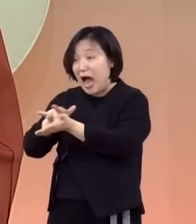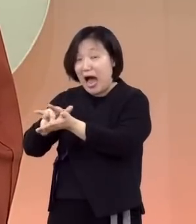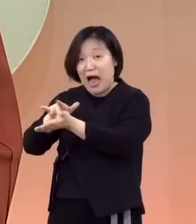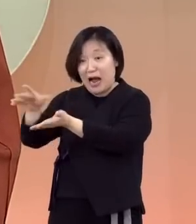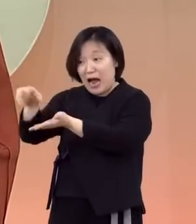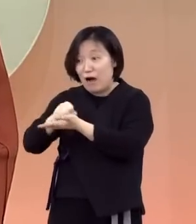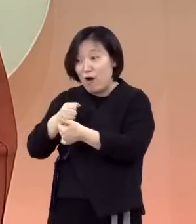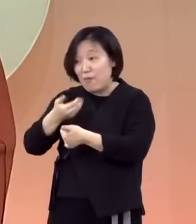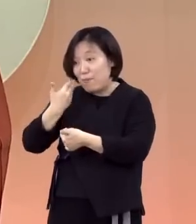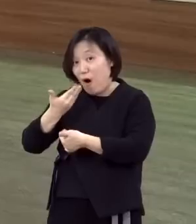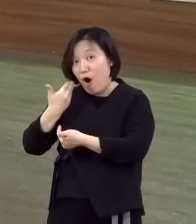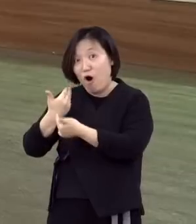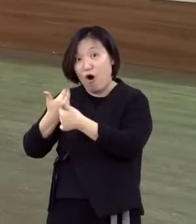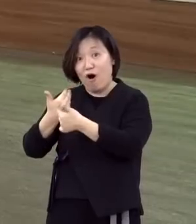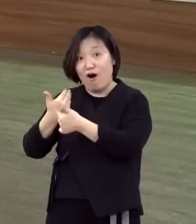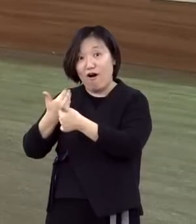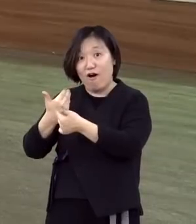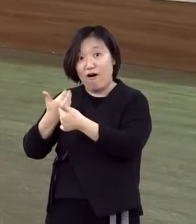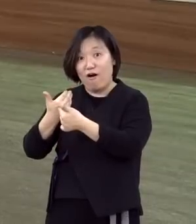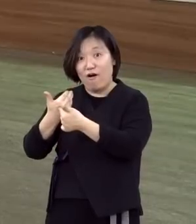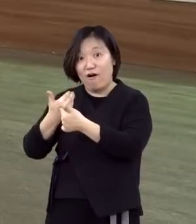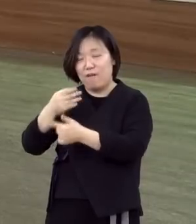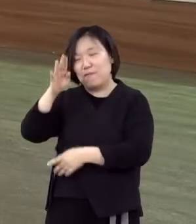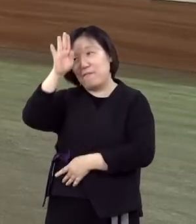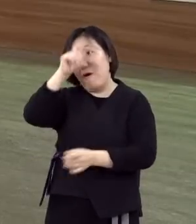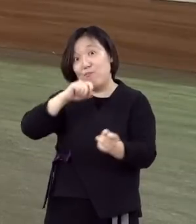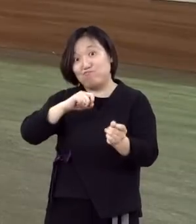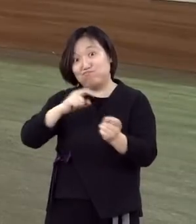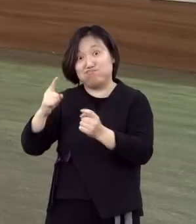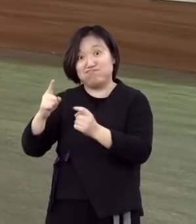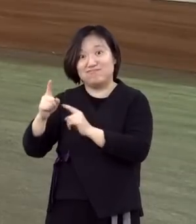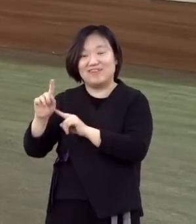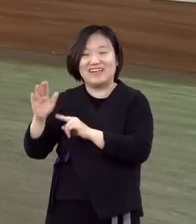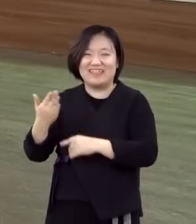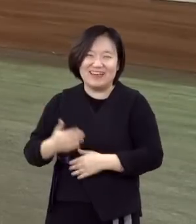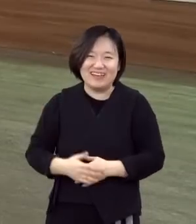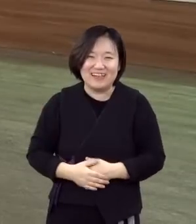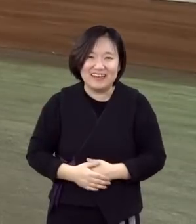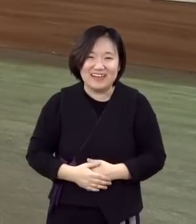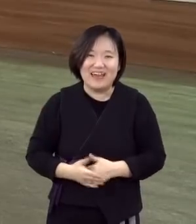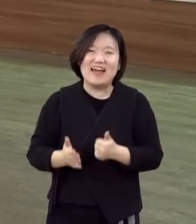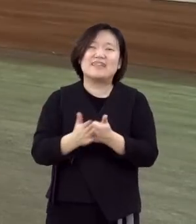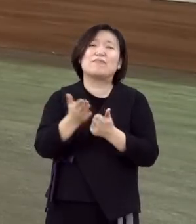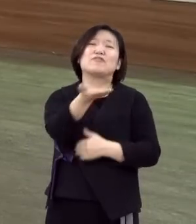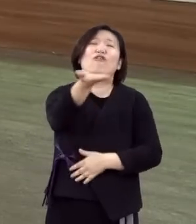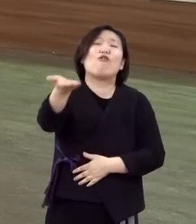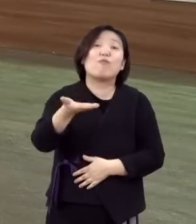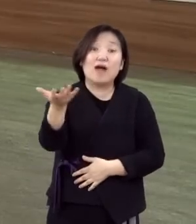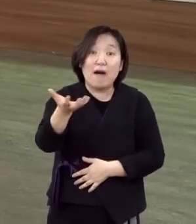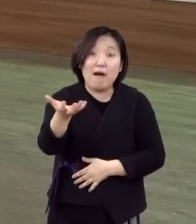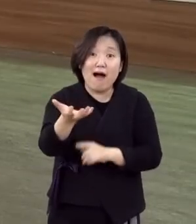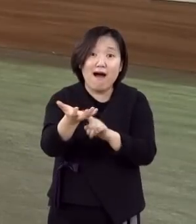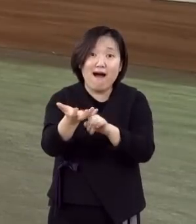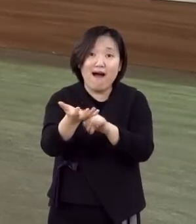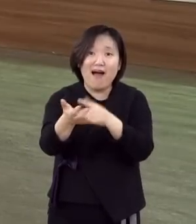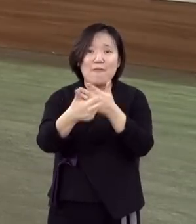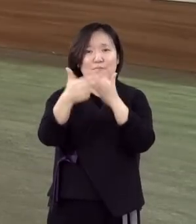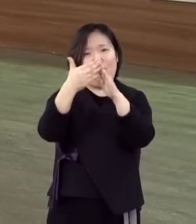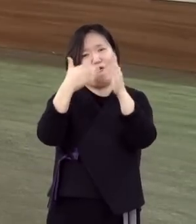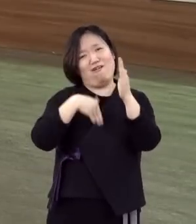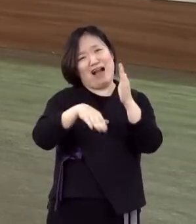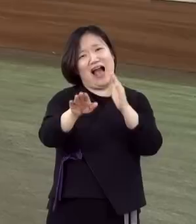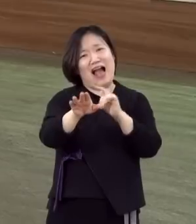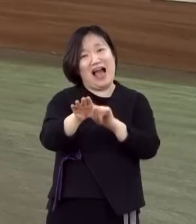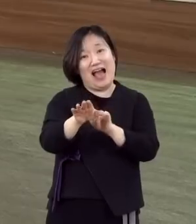.오래가는기침 .그때나는그느낌을다시한번느꼈다 .몸이아프면 먼저병원에가세요.죄송합니다,이 불필요